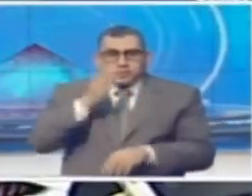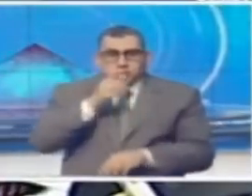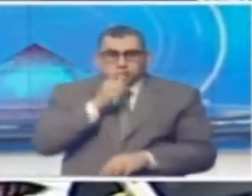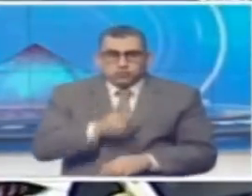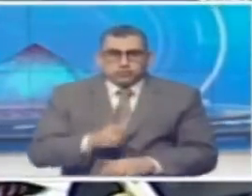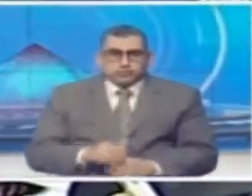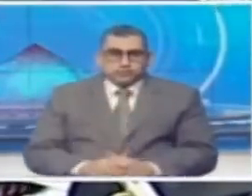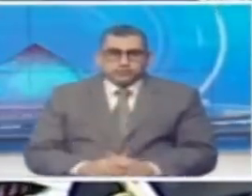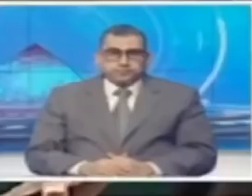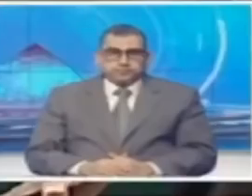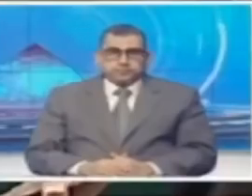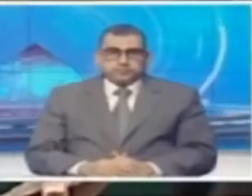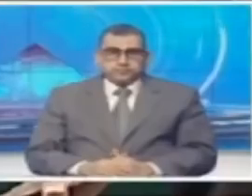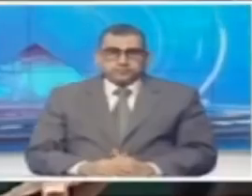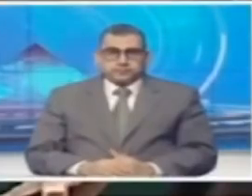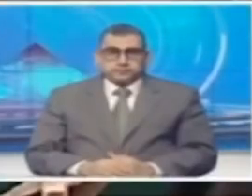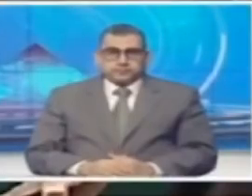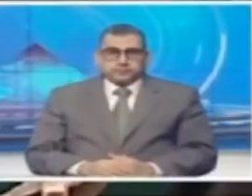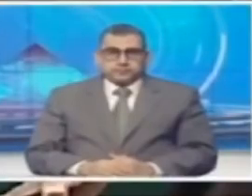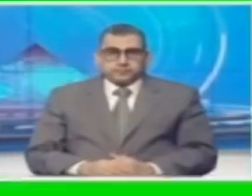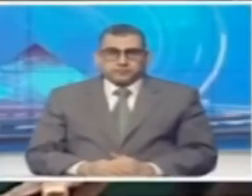وإطارها الزمني.